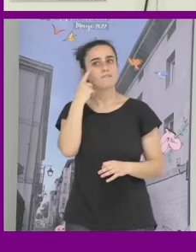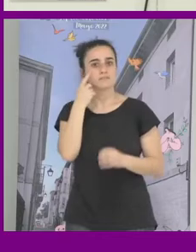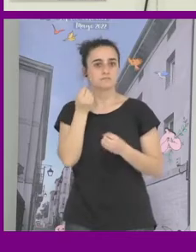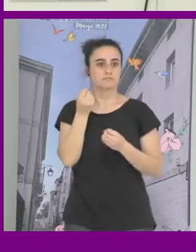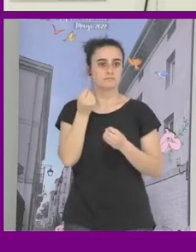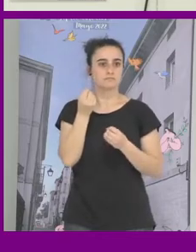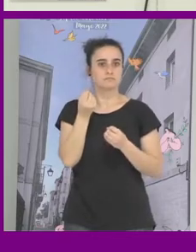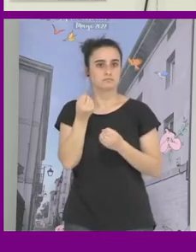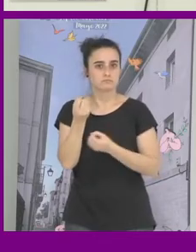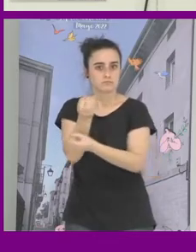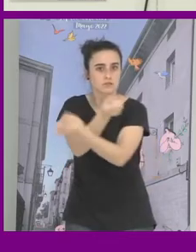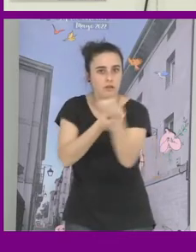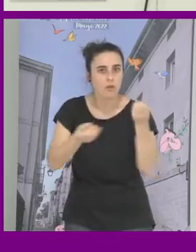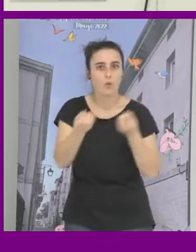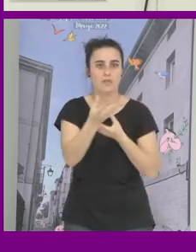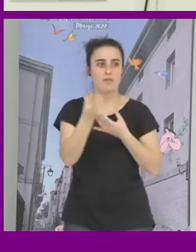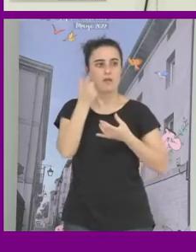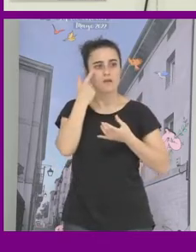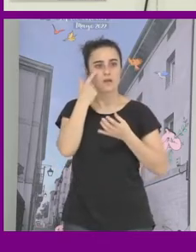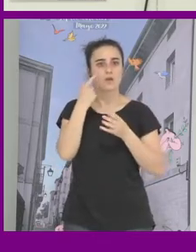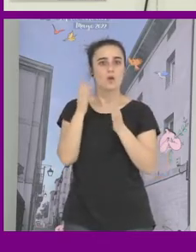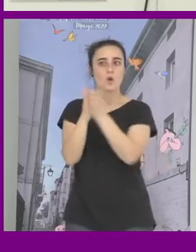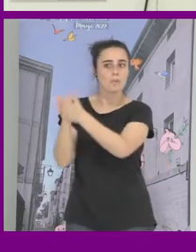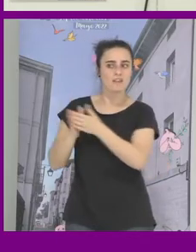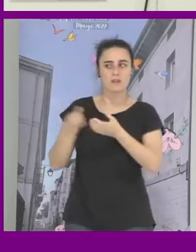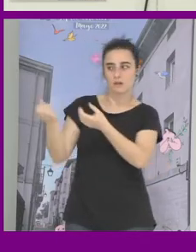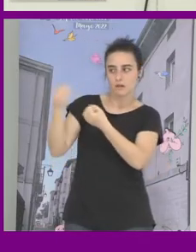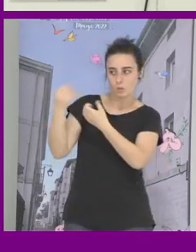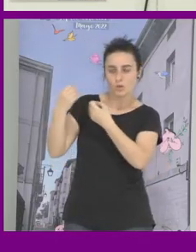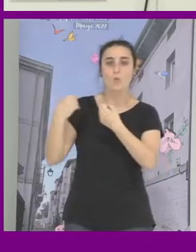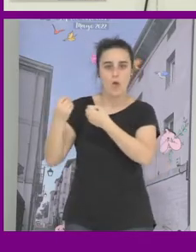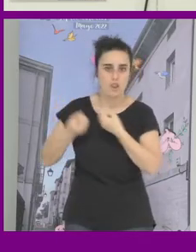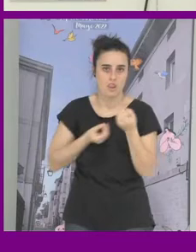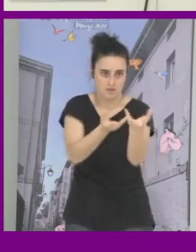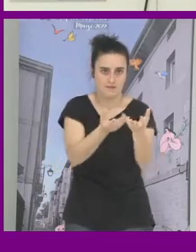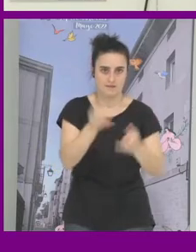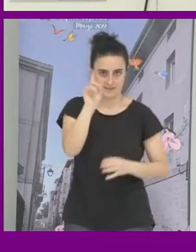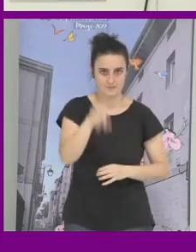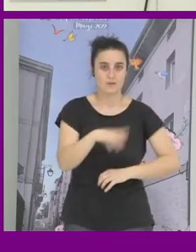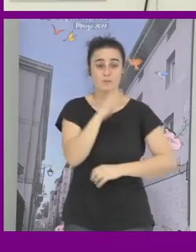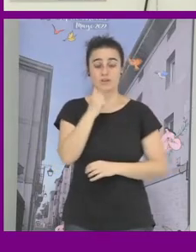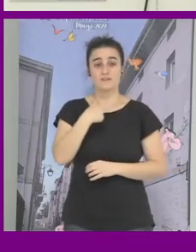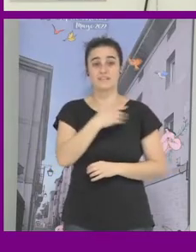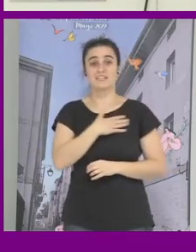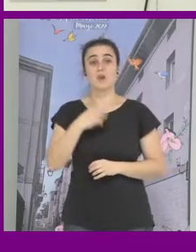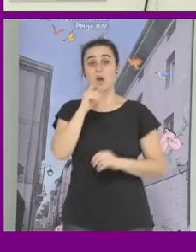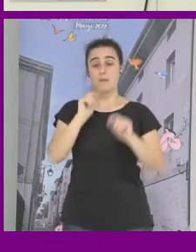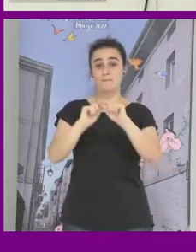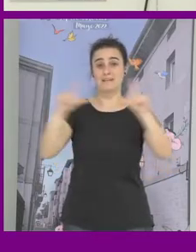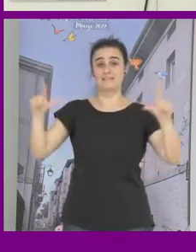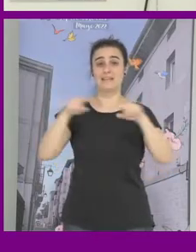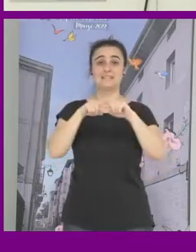kidek kontatu didatenarekin. Orduan hori azaltzeko, emango diot konpartir pantaila momentu